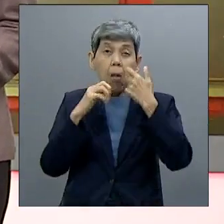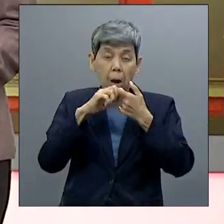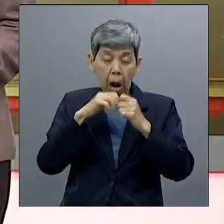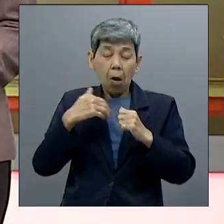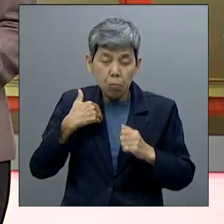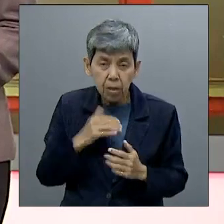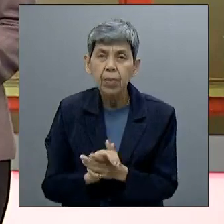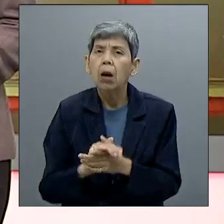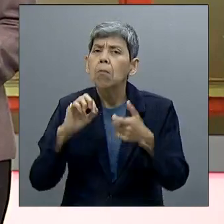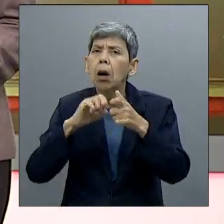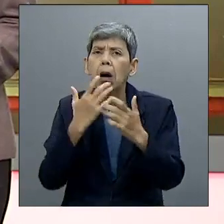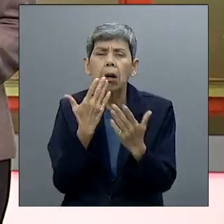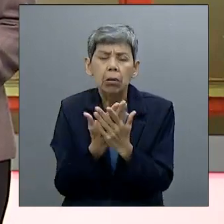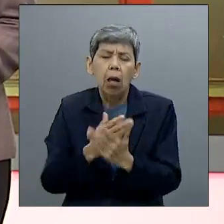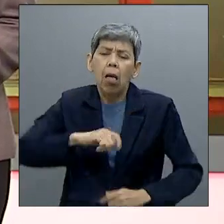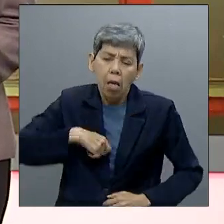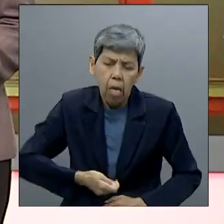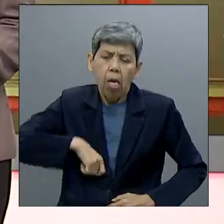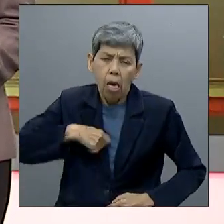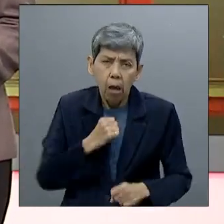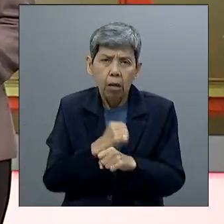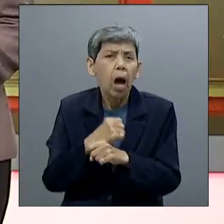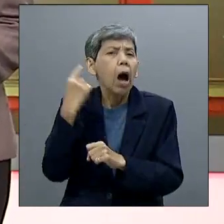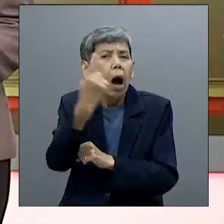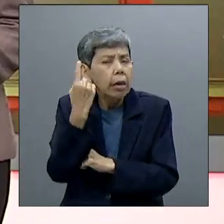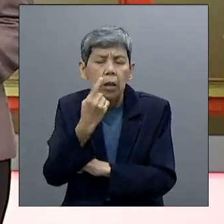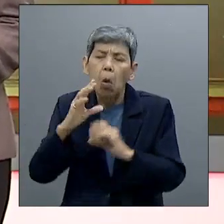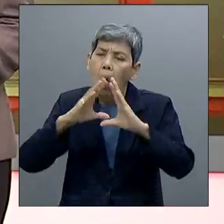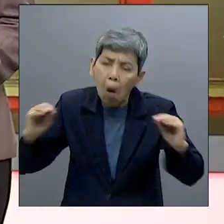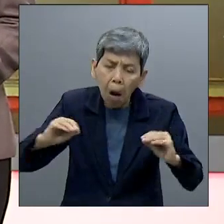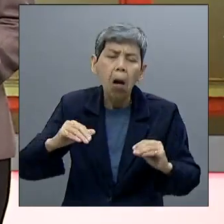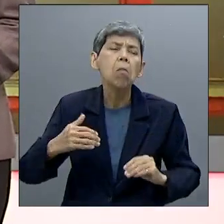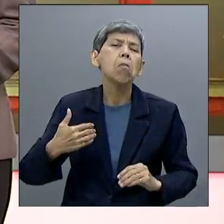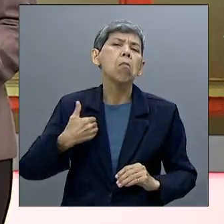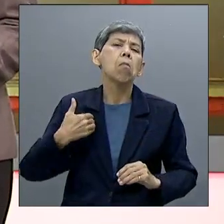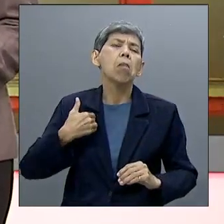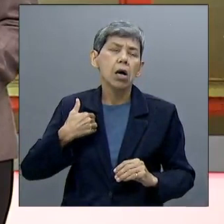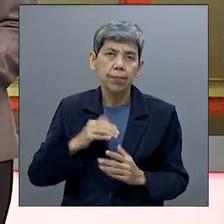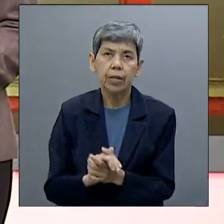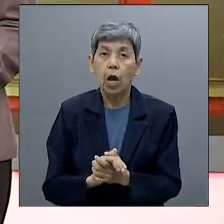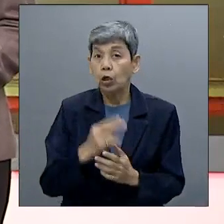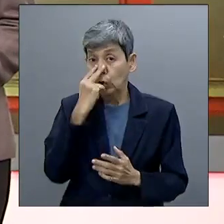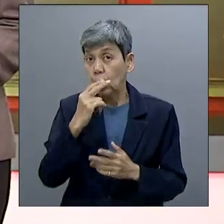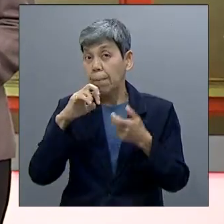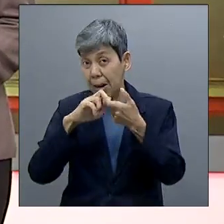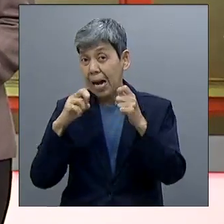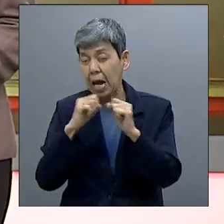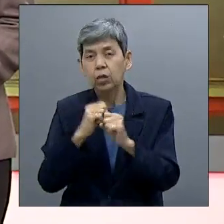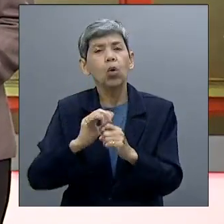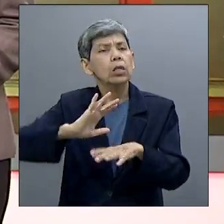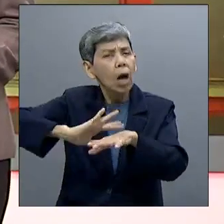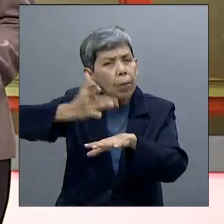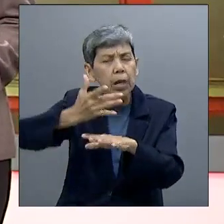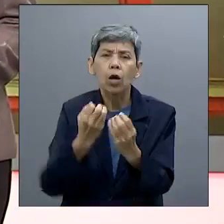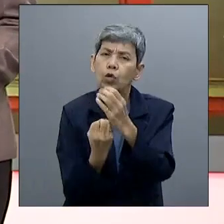แต่ว่าเม็ดเงินที่เสียไปจากผลกระทบต่อการท่องเที่ยวก็มูลค่ามหาศาลเหมือนกันค่ะแล้วนี่ยังไม่นับถึงผลกระทบต่อทรัพยากรธรรมชาติ